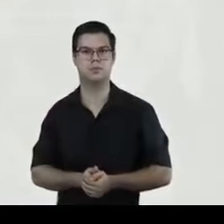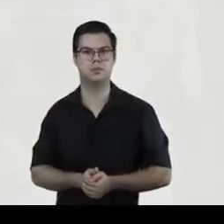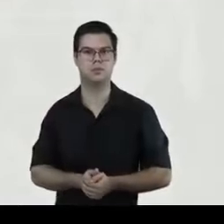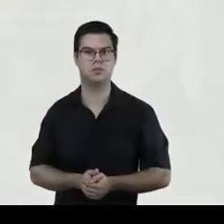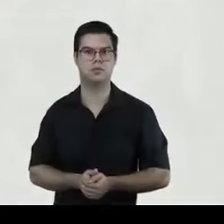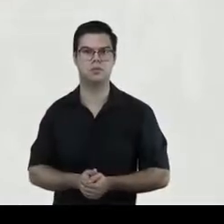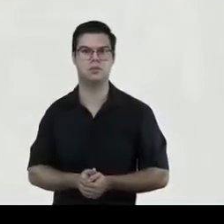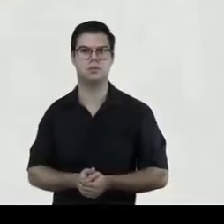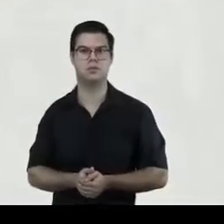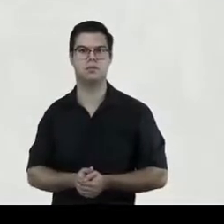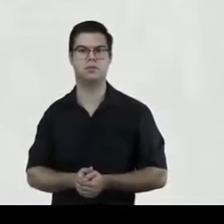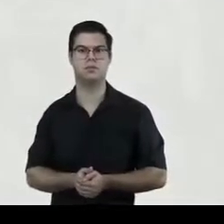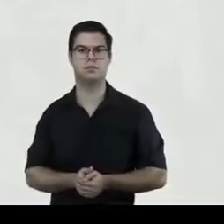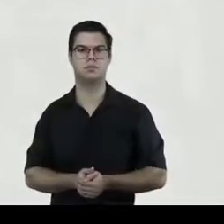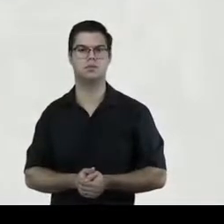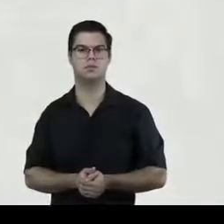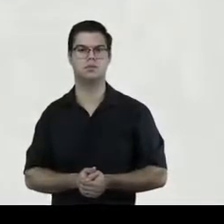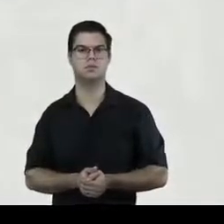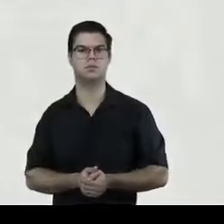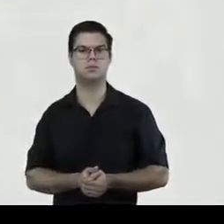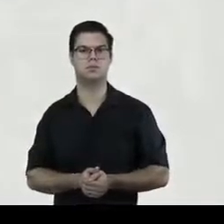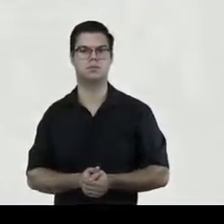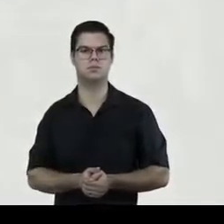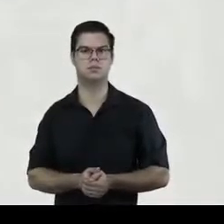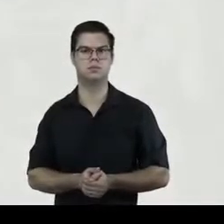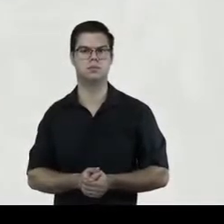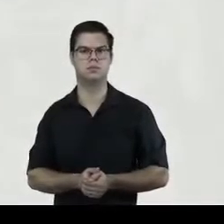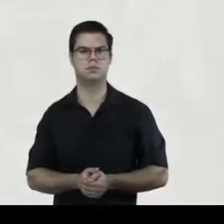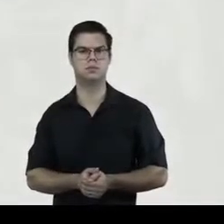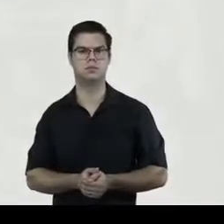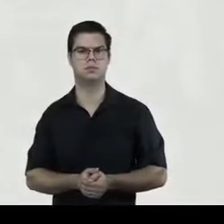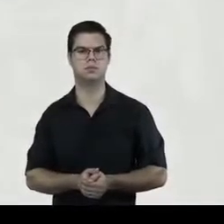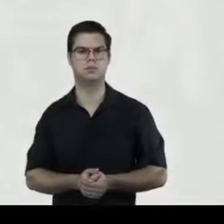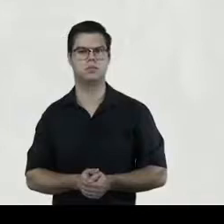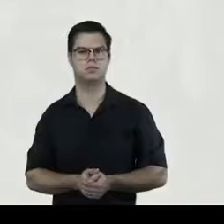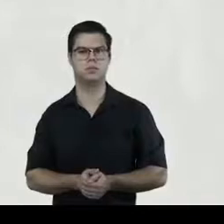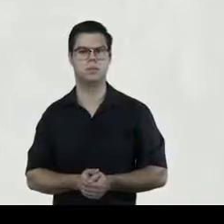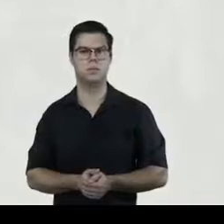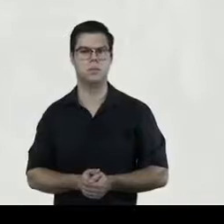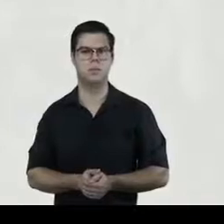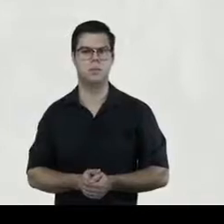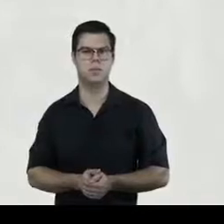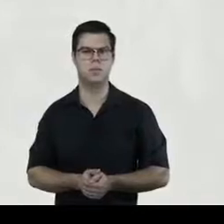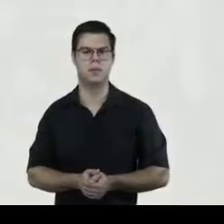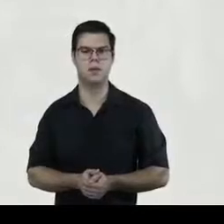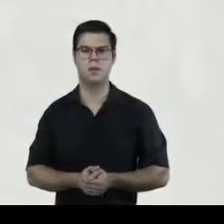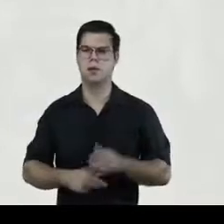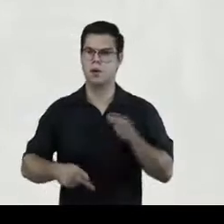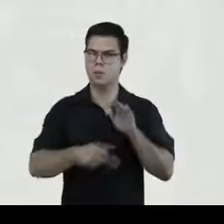Et ce sont des caractères des années 1750. Suivante.